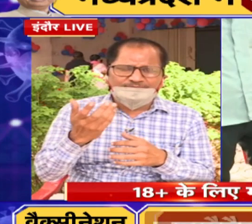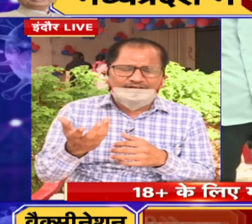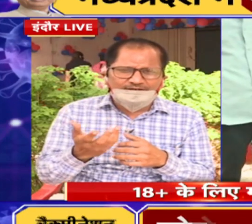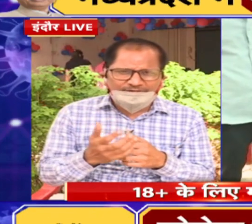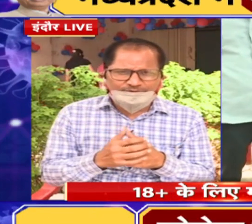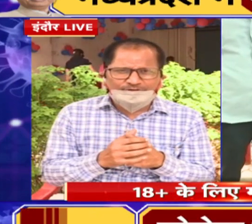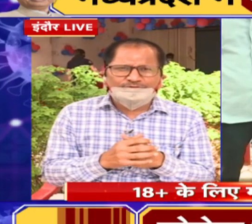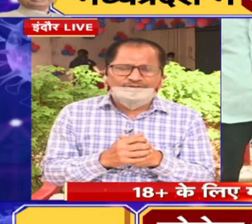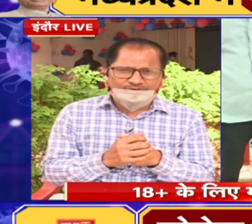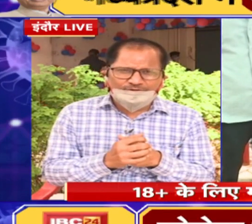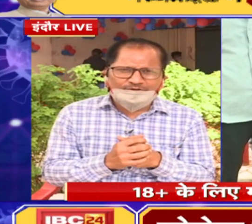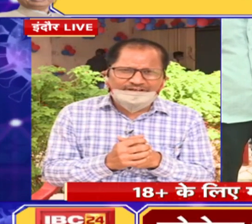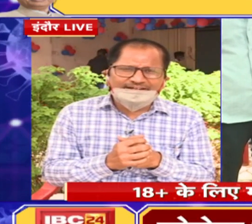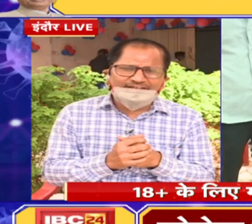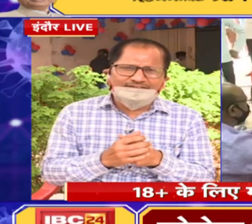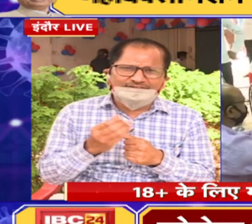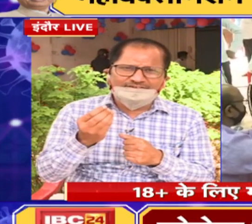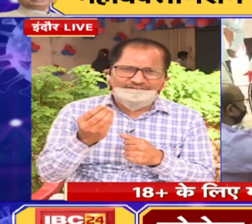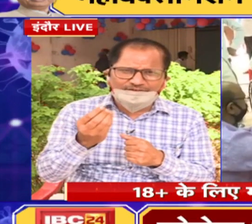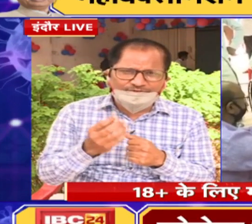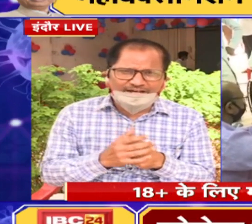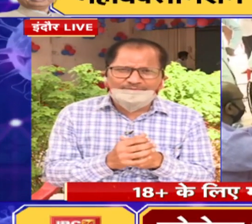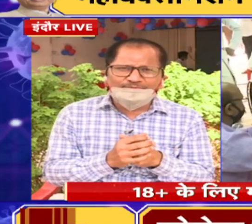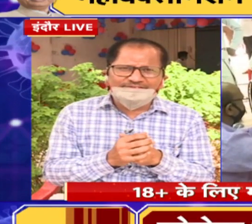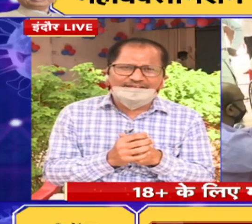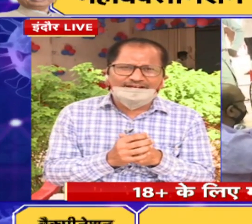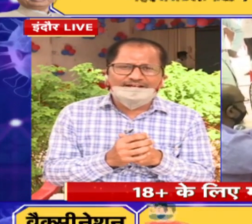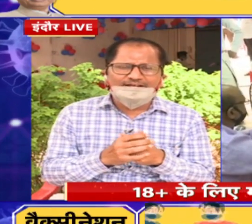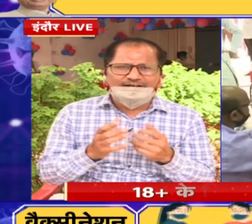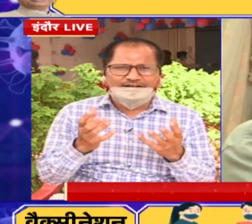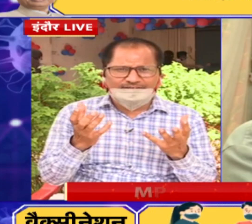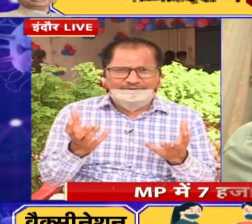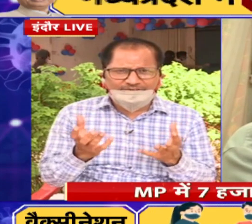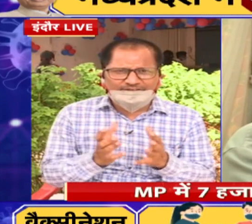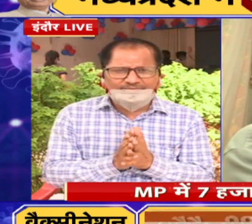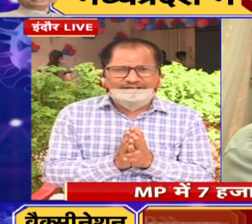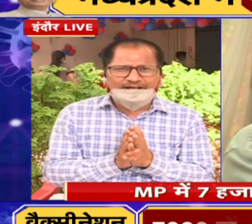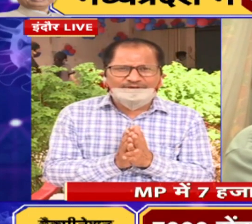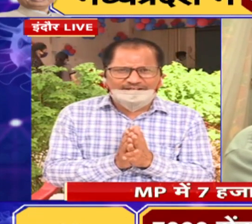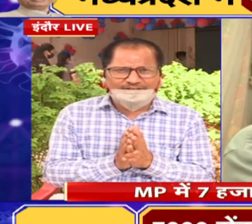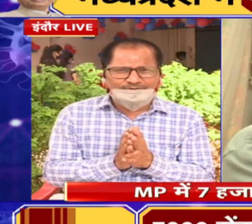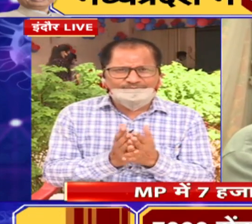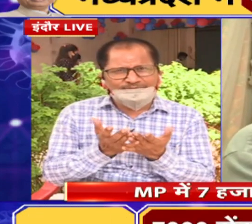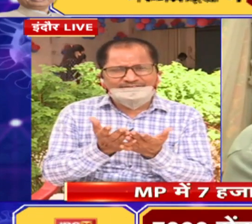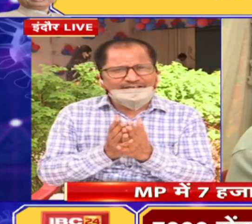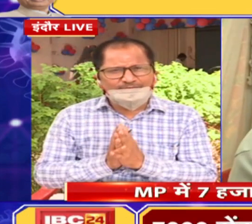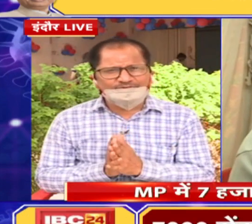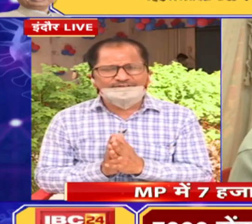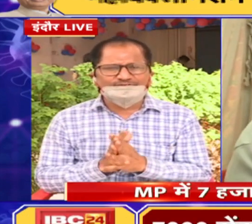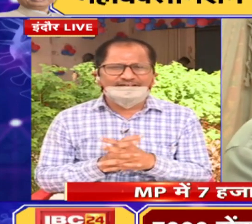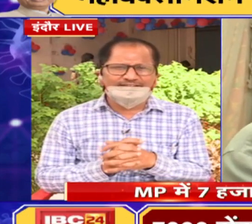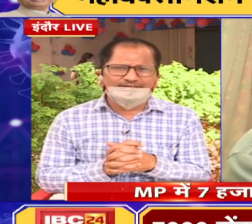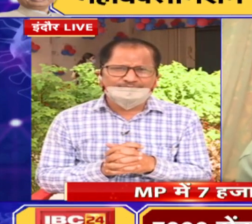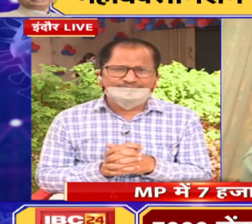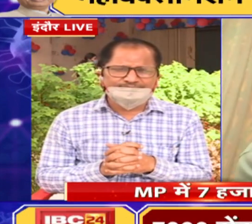को जैसे बच्चों को एक स्वरोजगार की दृष्टि से रोजगार भी मिल सकेगा। ये बच्चे जब ये काम करेंगे तो बस ये